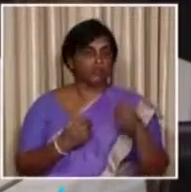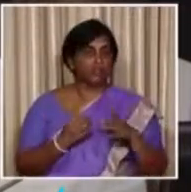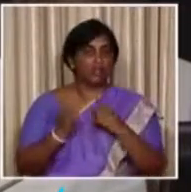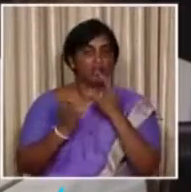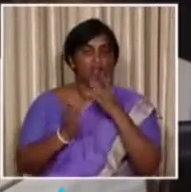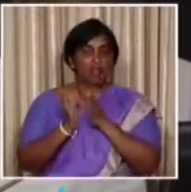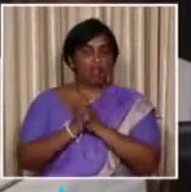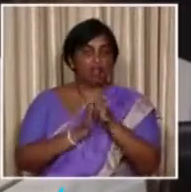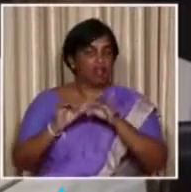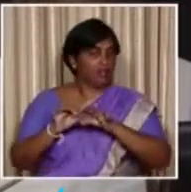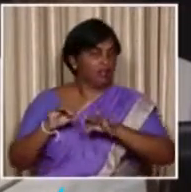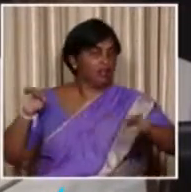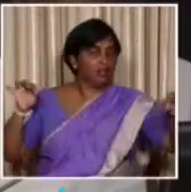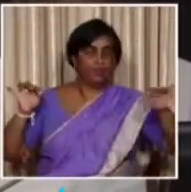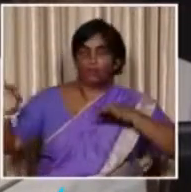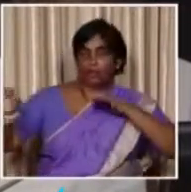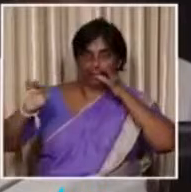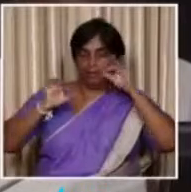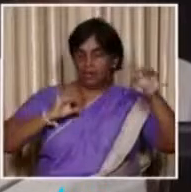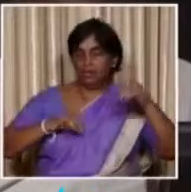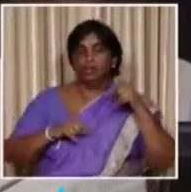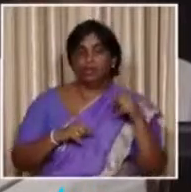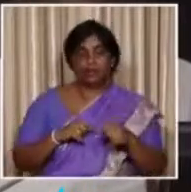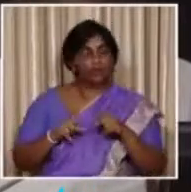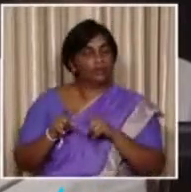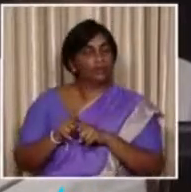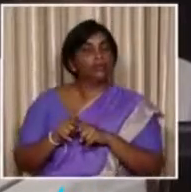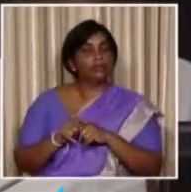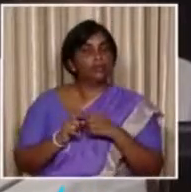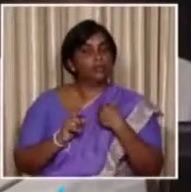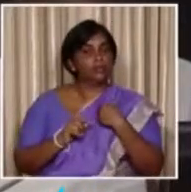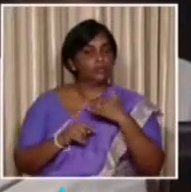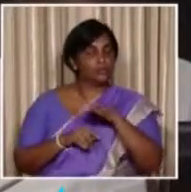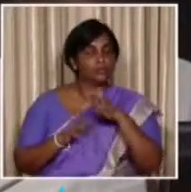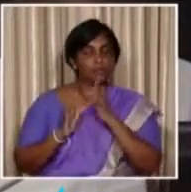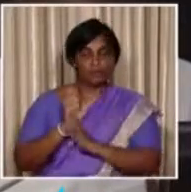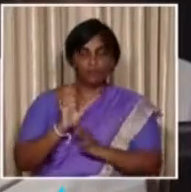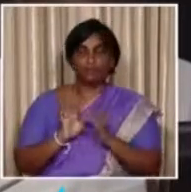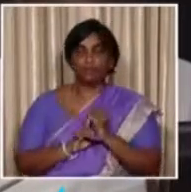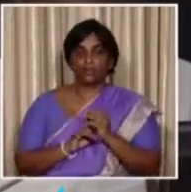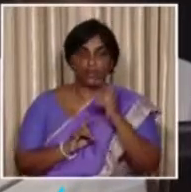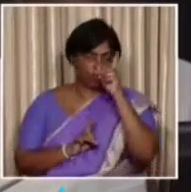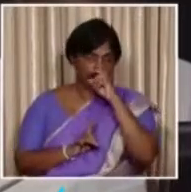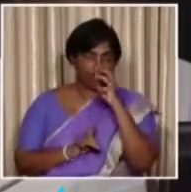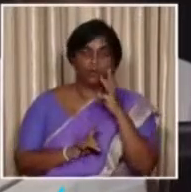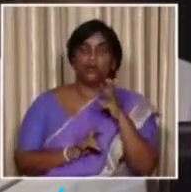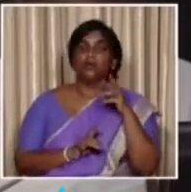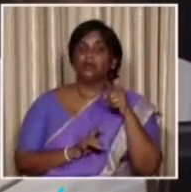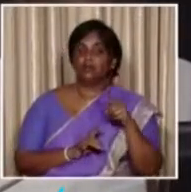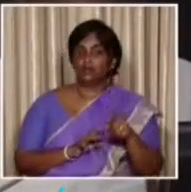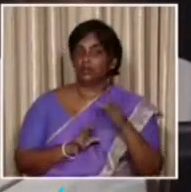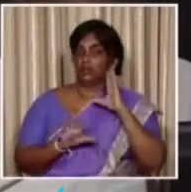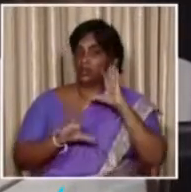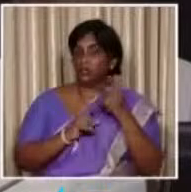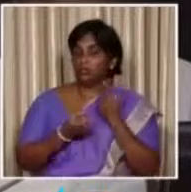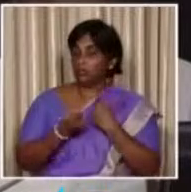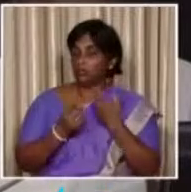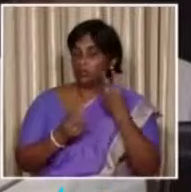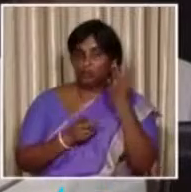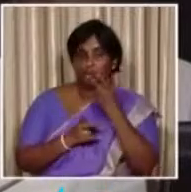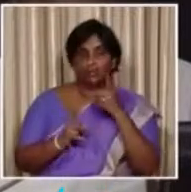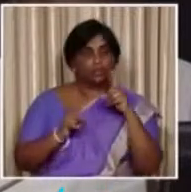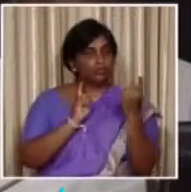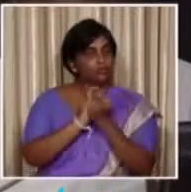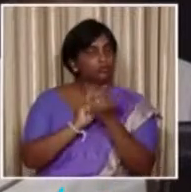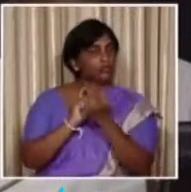ලනුගහ කරේ ජයභූමි කියන එක. එතෙම එතනින් ගත්තා පස්සේ මම ඉරන් ඇමති වුණාට පස්සේ මම මාස 3කින් මේ සංගම් 3ත් එක්කම කතා කරලා